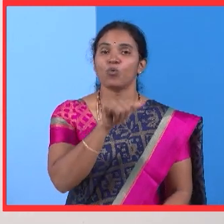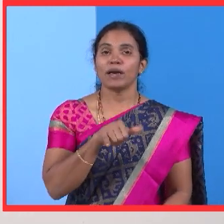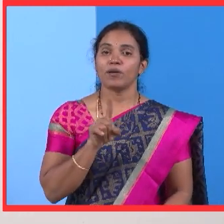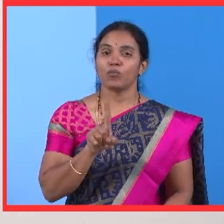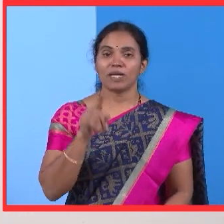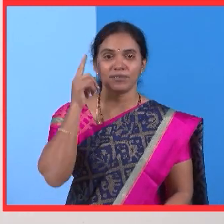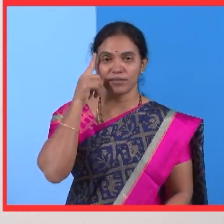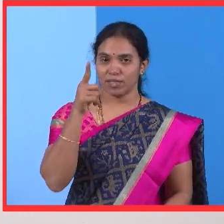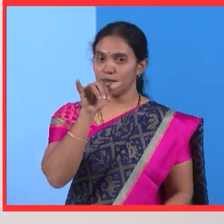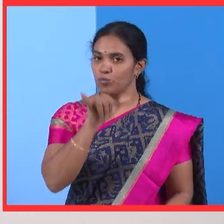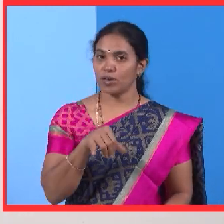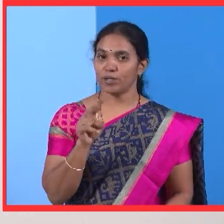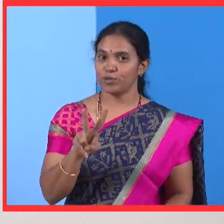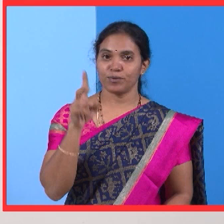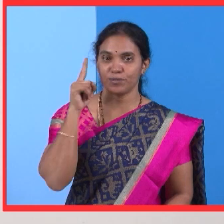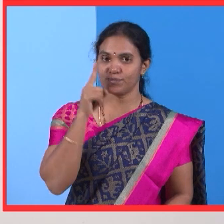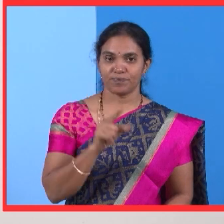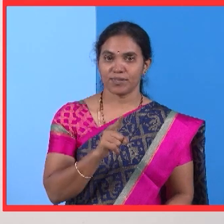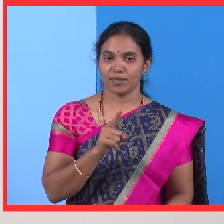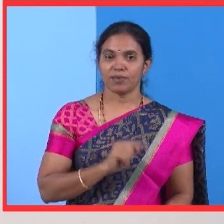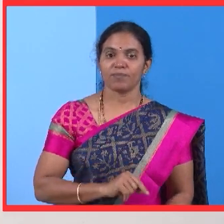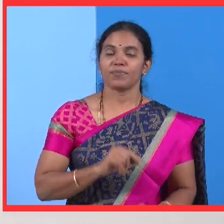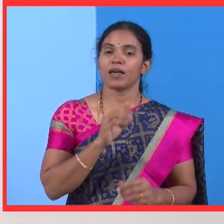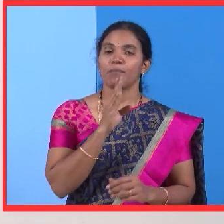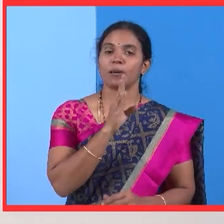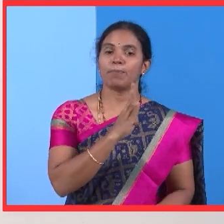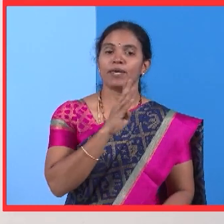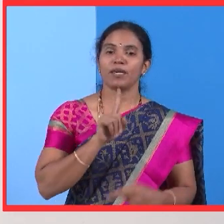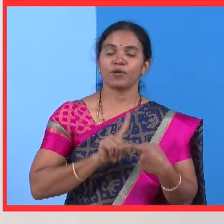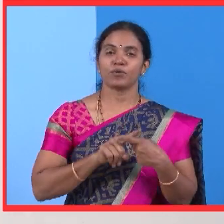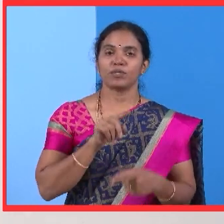ஏ மைனஸ் பி பை டூ. அடுத்தது